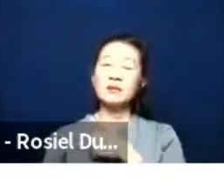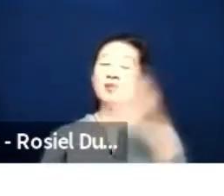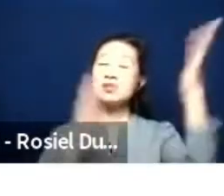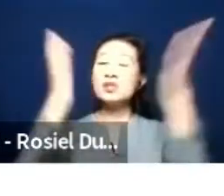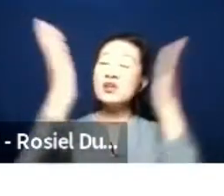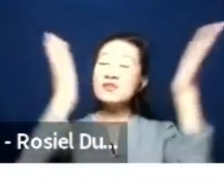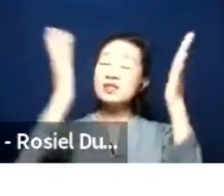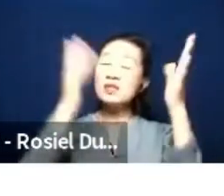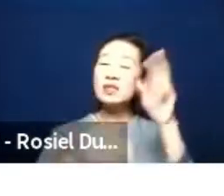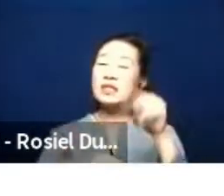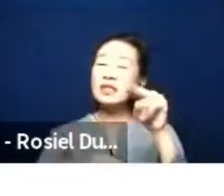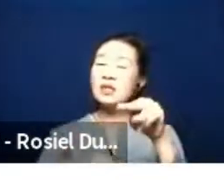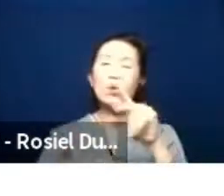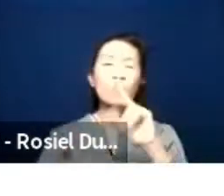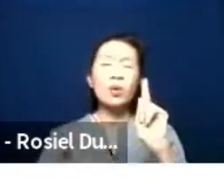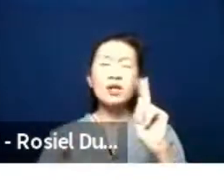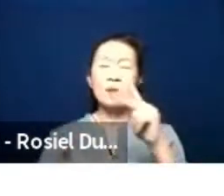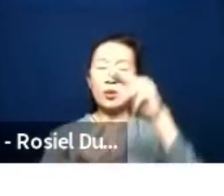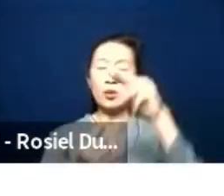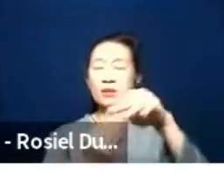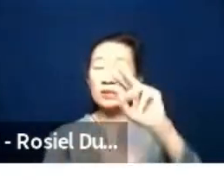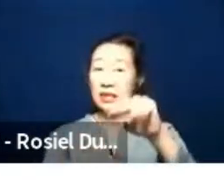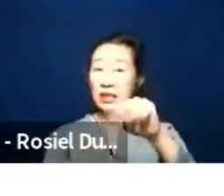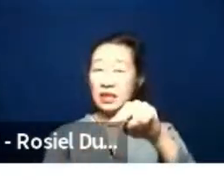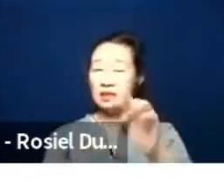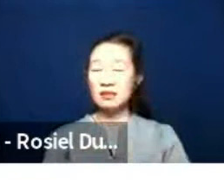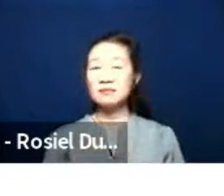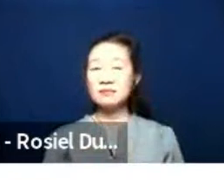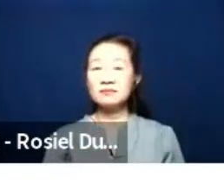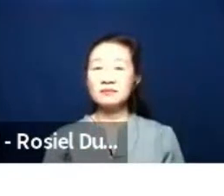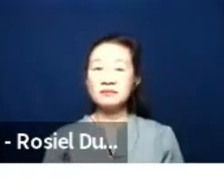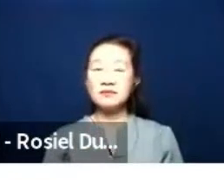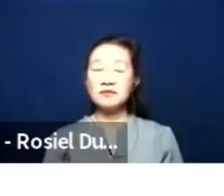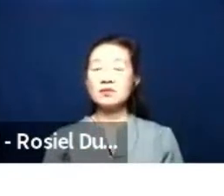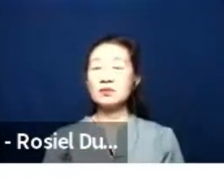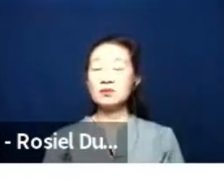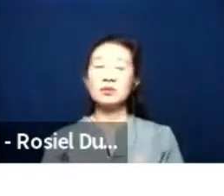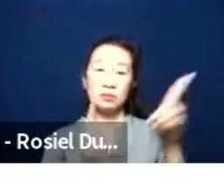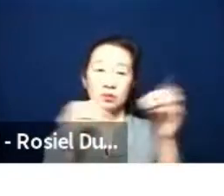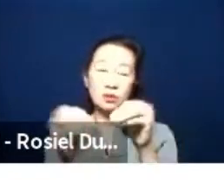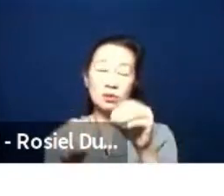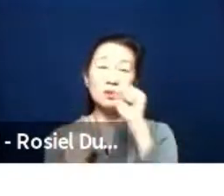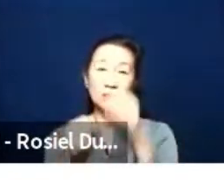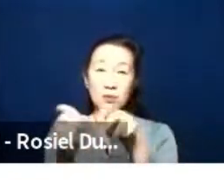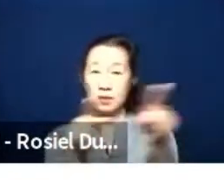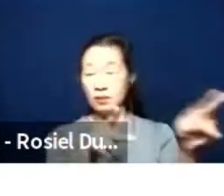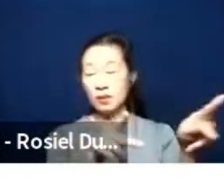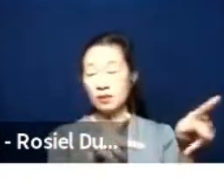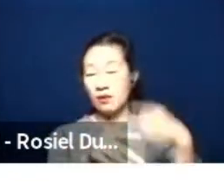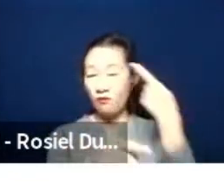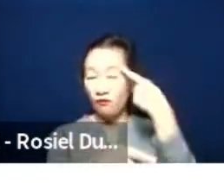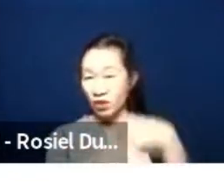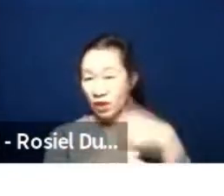na kailangan niya. Anong mga programs ba yung kailangan niyang i-undergo para ma-prepare siya sa susunod